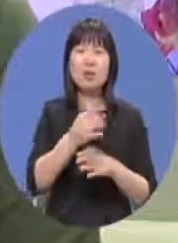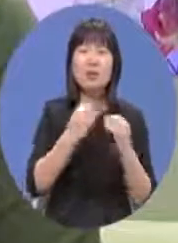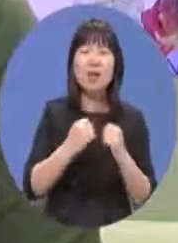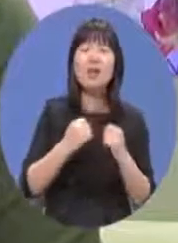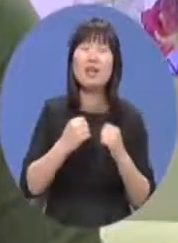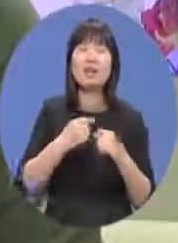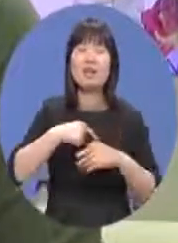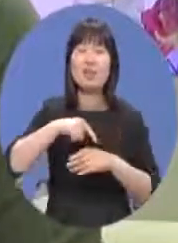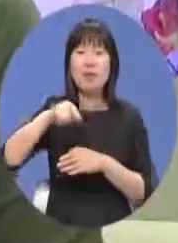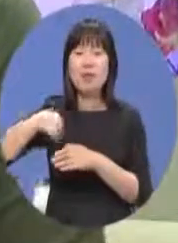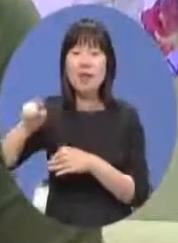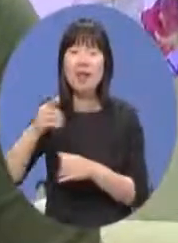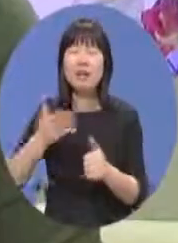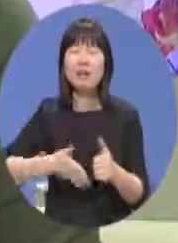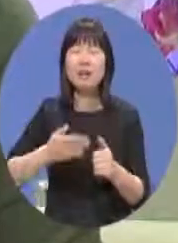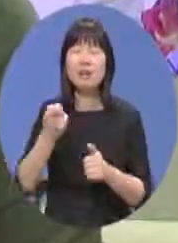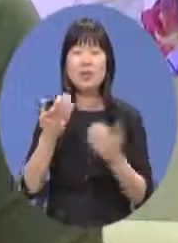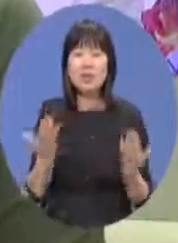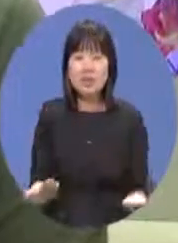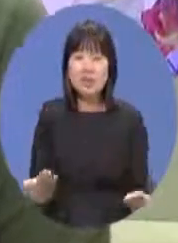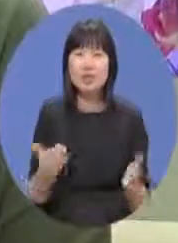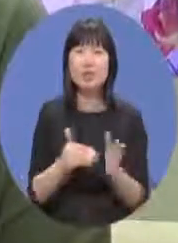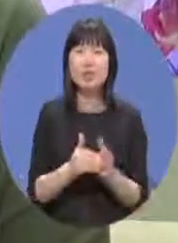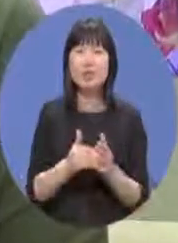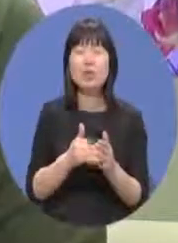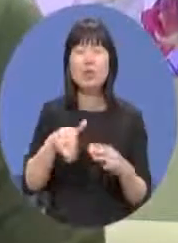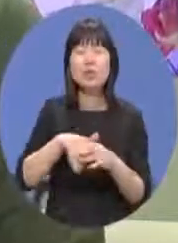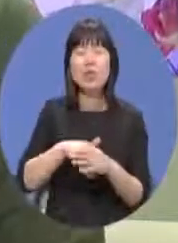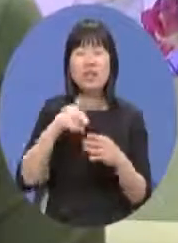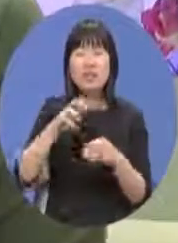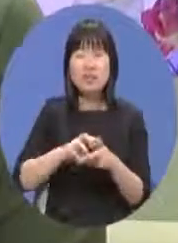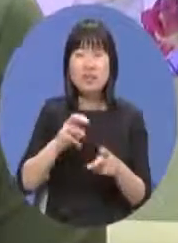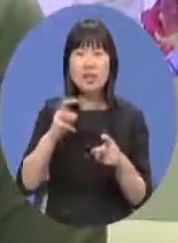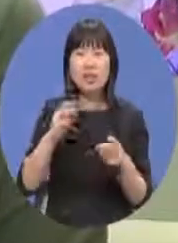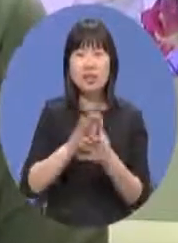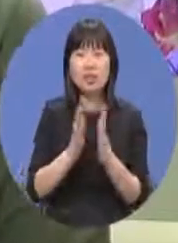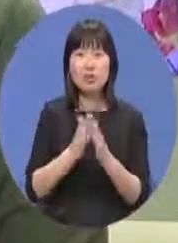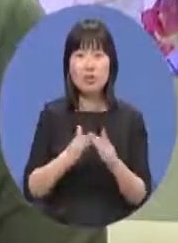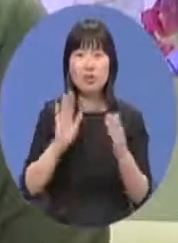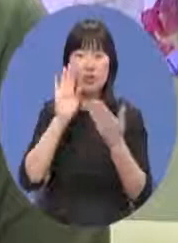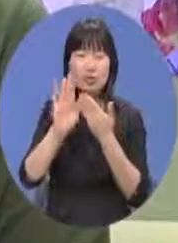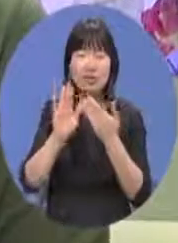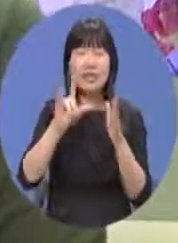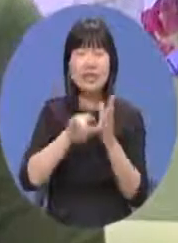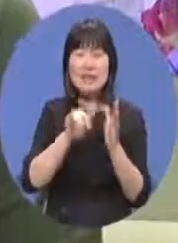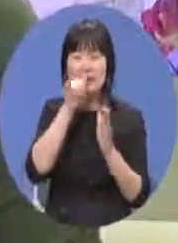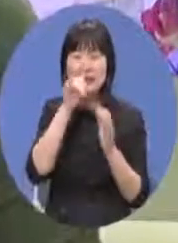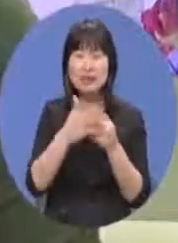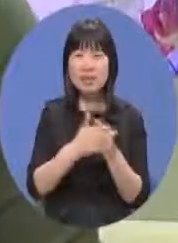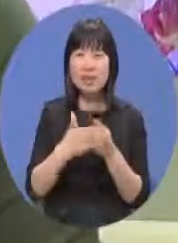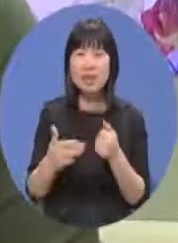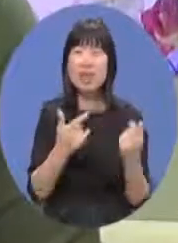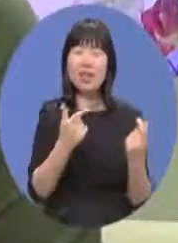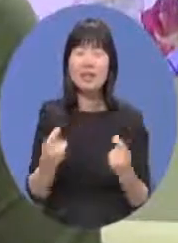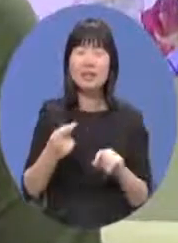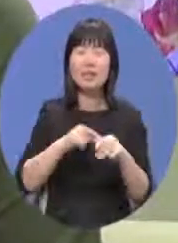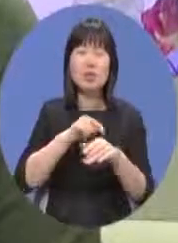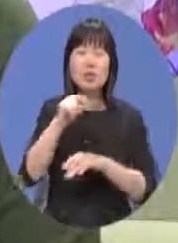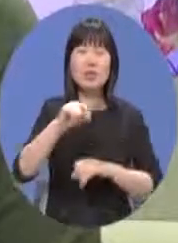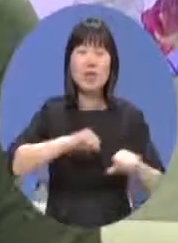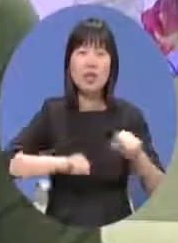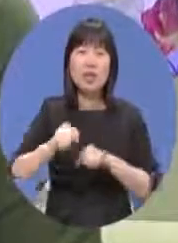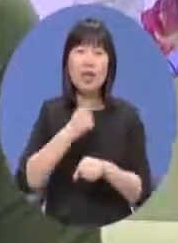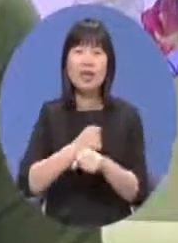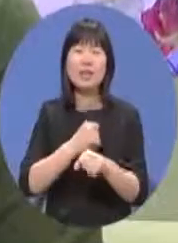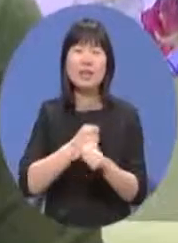될것 같아요. 그래서 이제 조금 쉬시고 계신 어떤 문화센터라든지 뭐 유치원 이후에 그런 시간들이 있잖아요. 이제 같이 외부 활동 같은 거